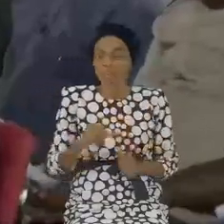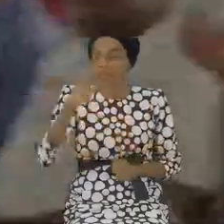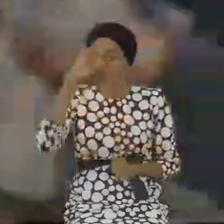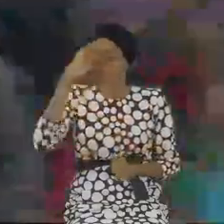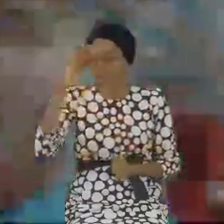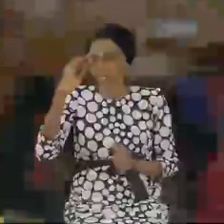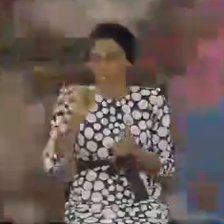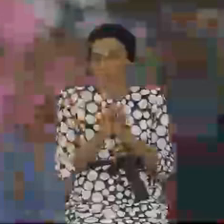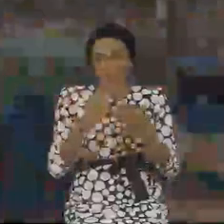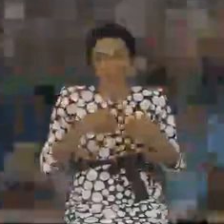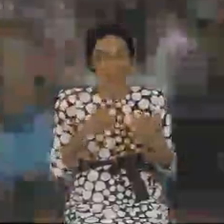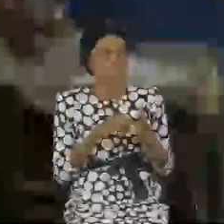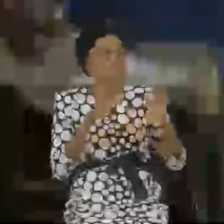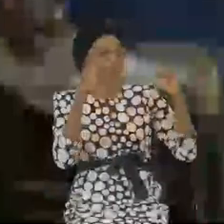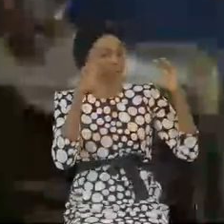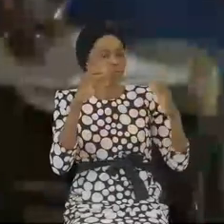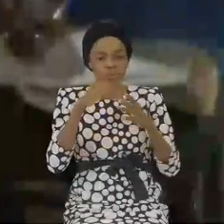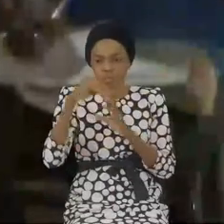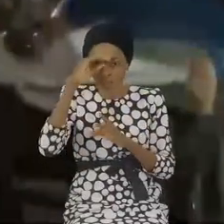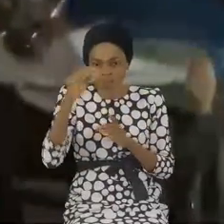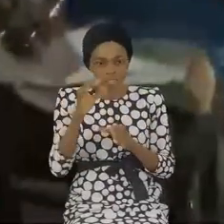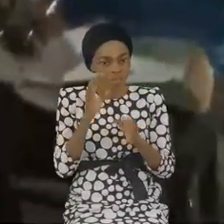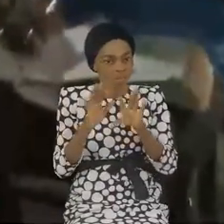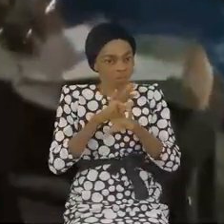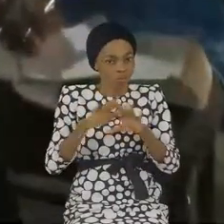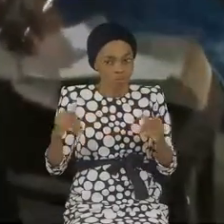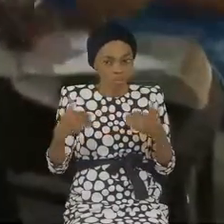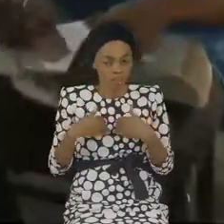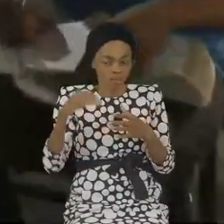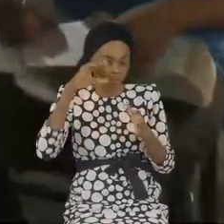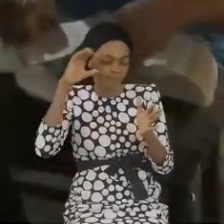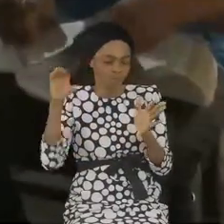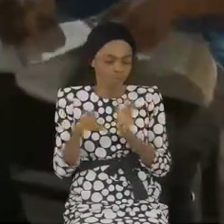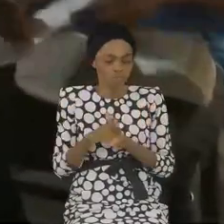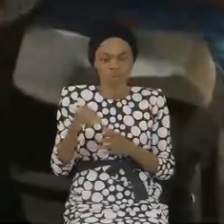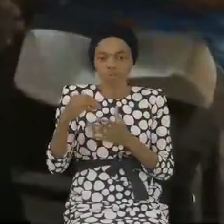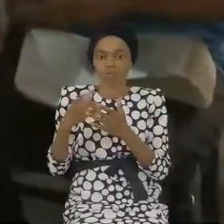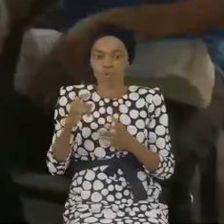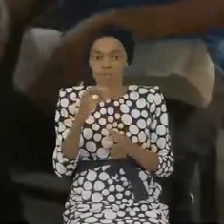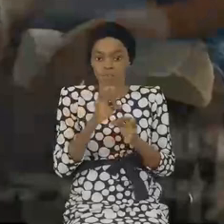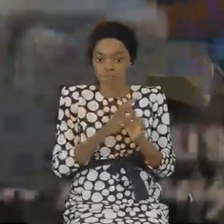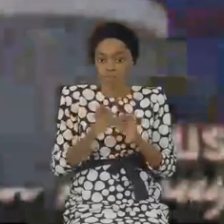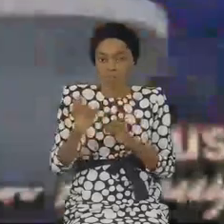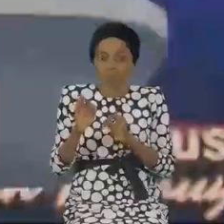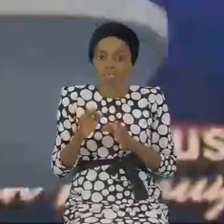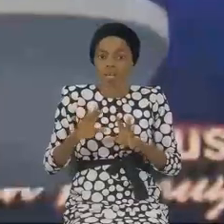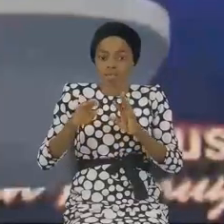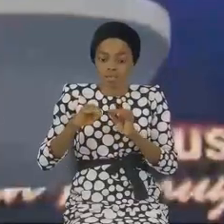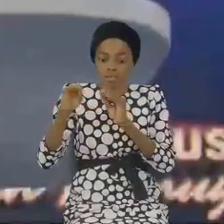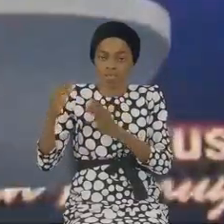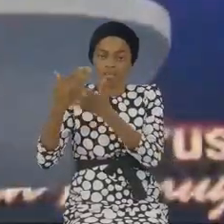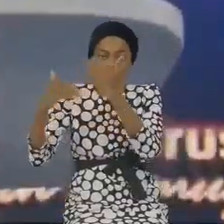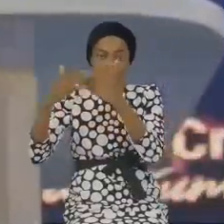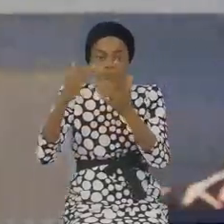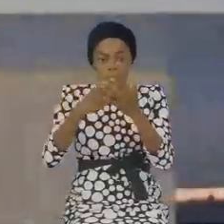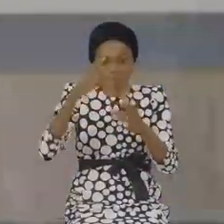se purifie. S'il ne présentons pas l'image devant eux, si nous ne présentons pas le ciel devant eux, si nous ne leur parlons